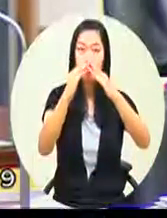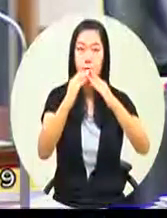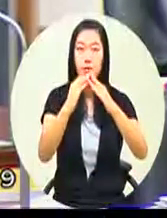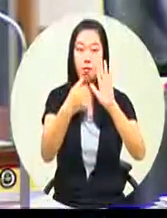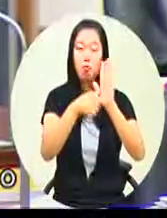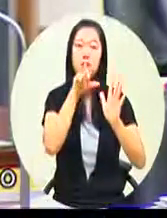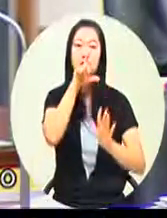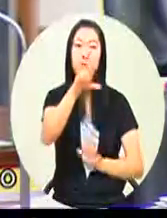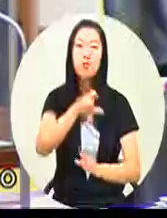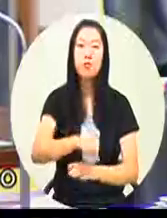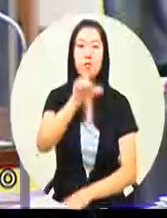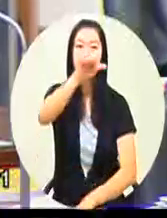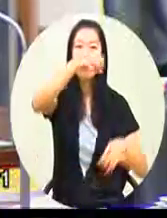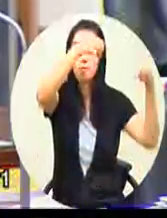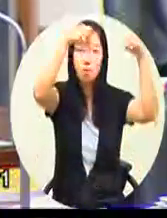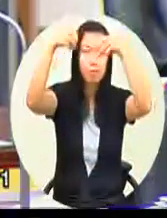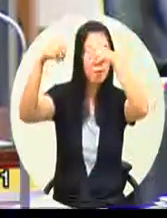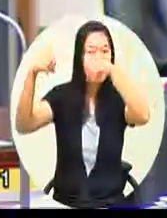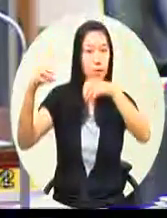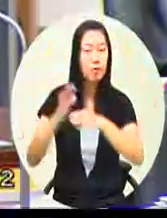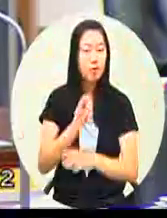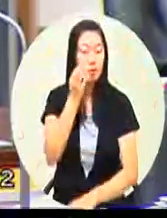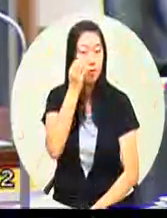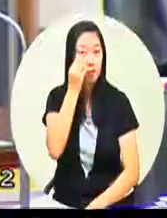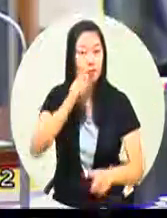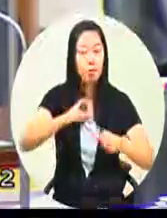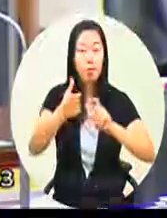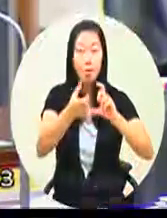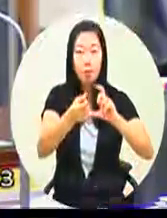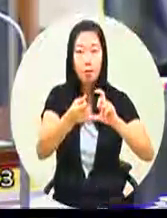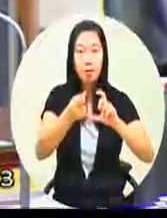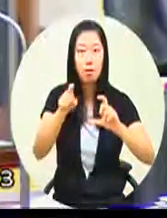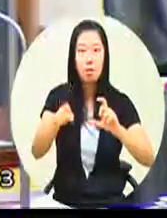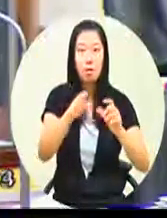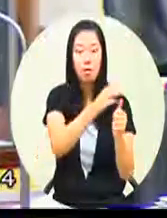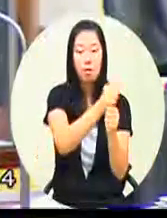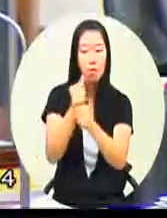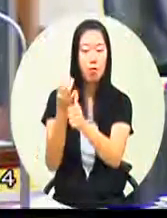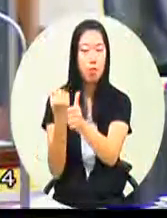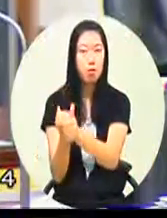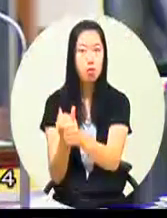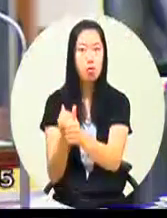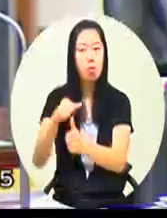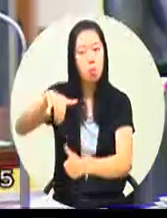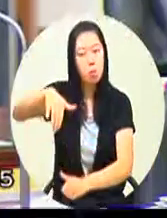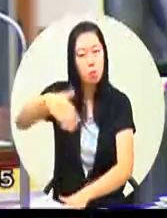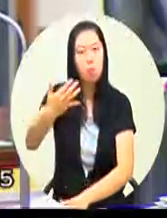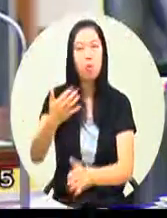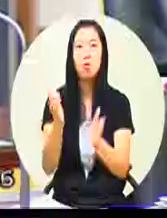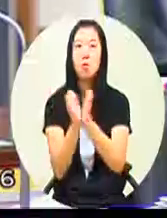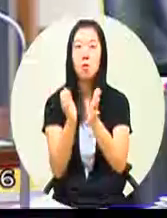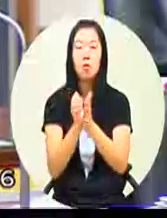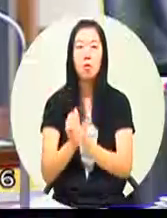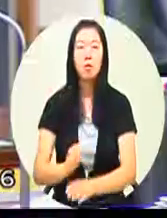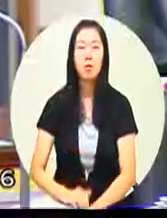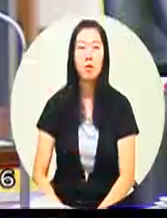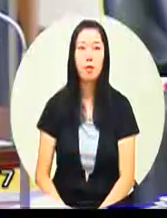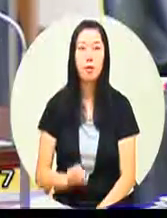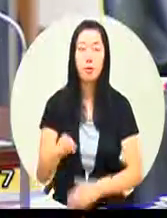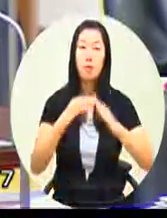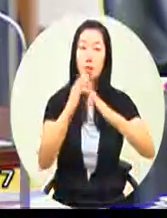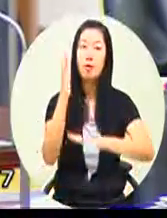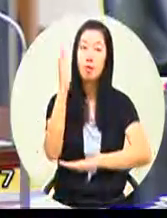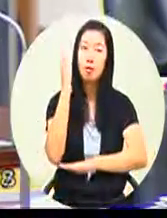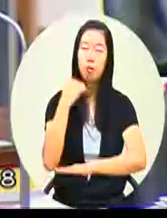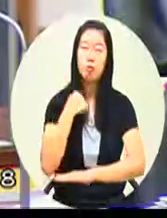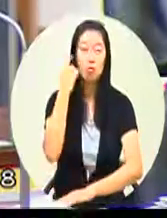五星级的一个观海园区了哈，哎，只能收容到500只而已的这一个猫犬。是我在